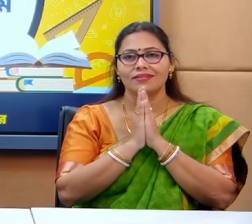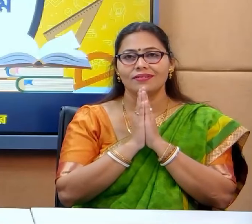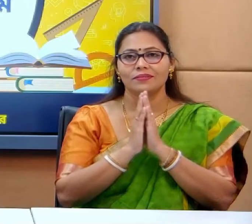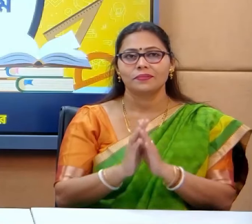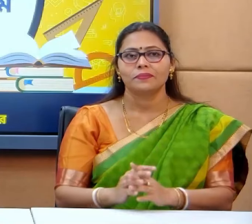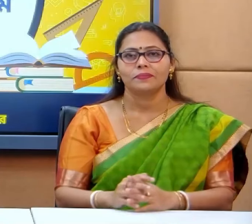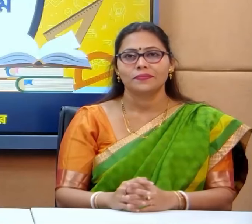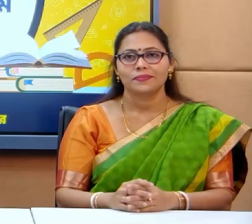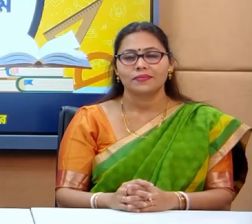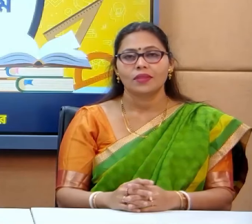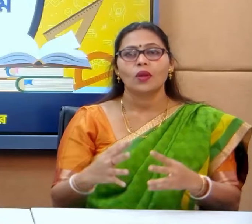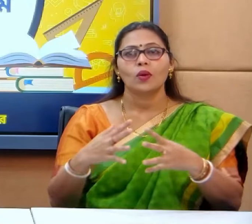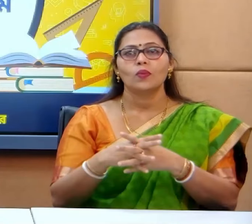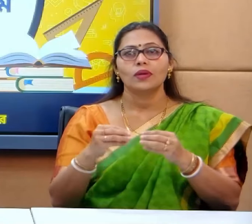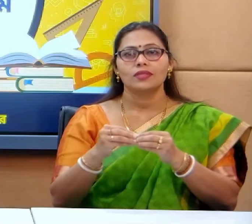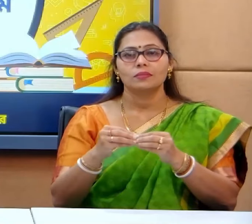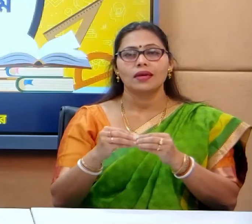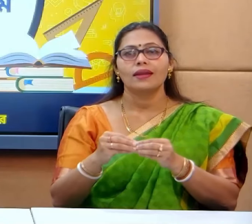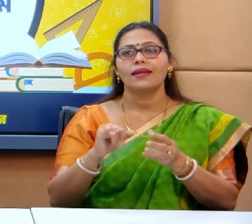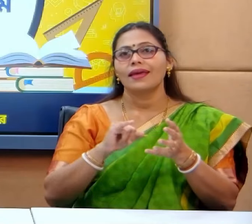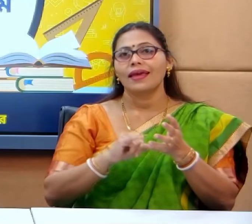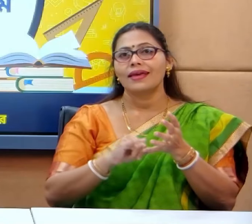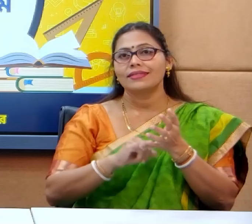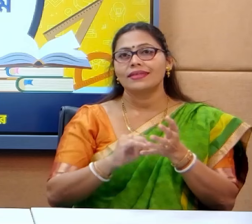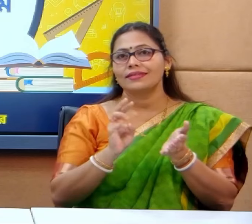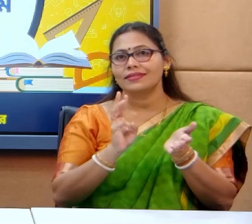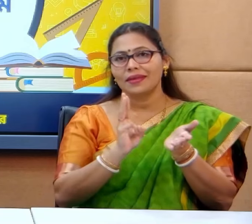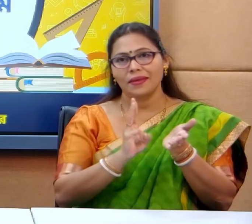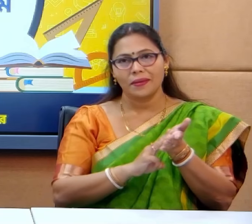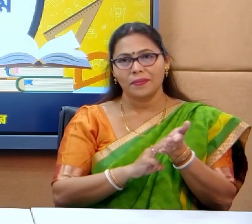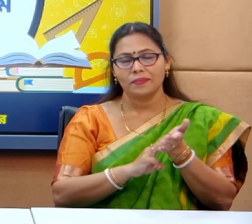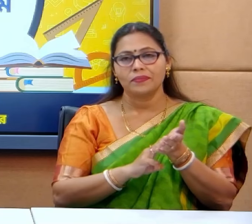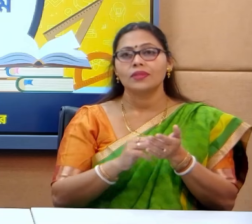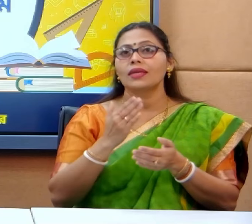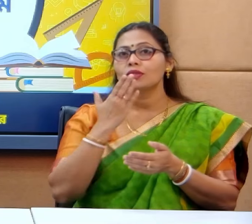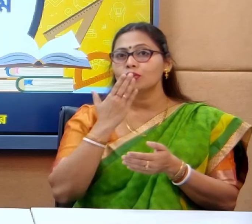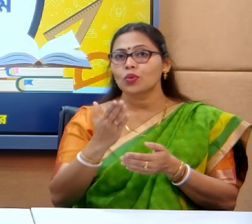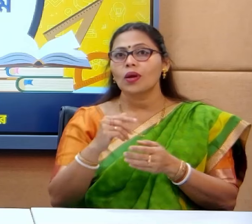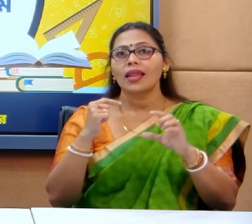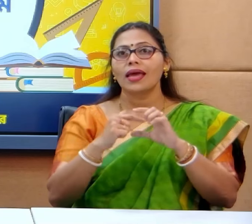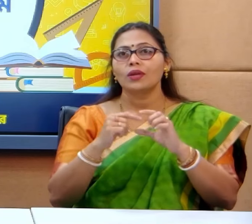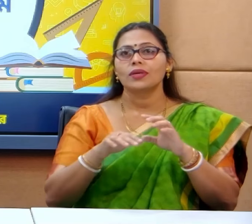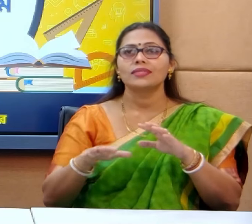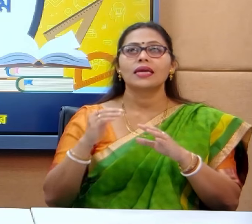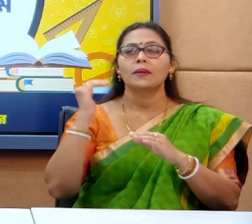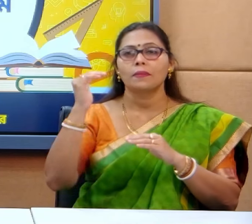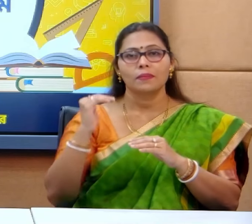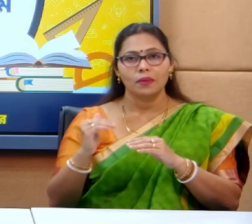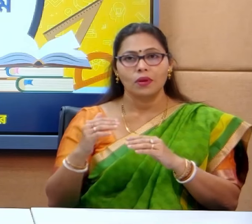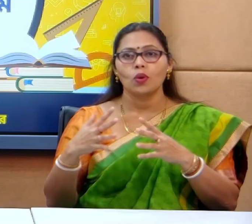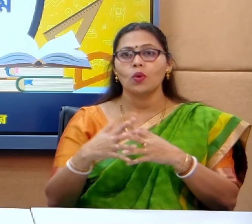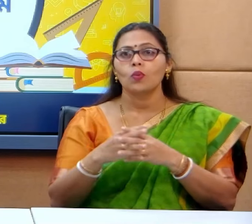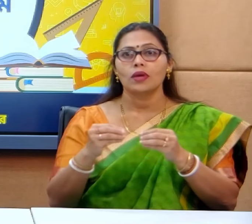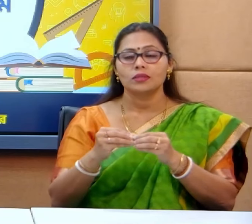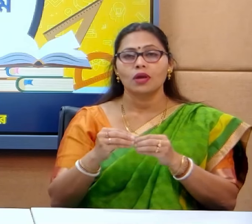নমস্কার পশ্চিমবঙ্গ সমগ্র শিক্ষা মিশন বিদ্যালয় শিক্ষা বিভাগ পশ্চিমবঙ্গ